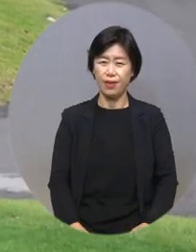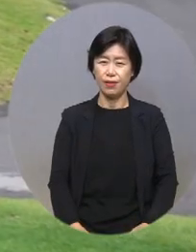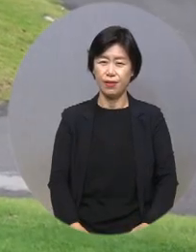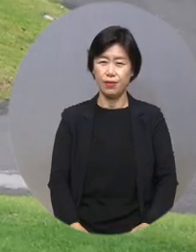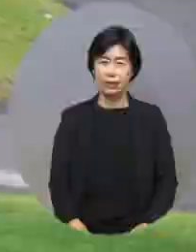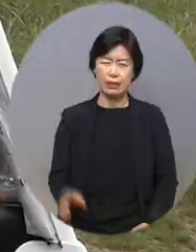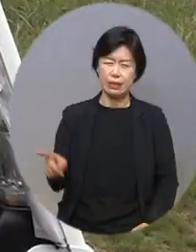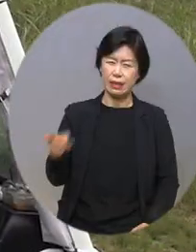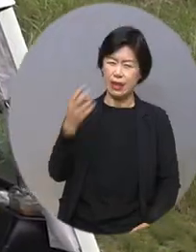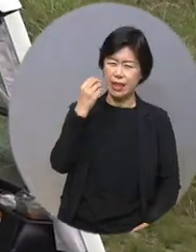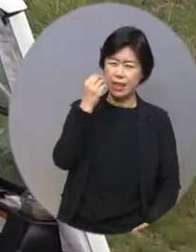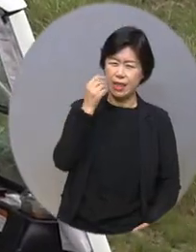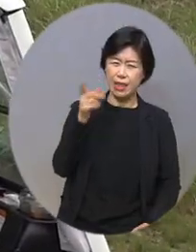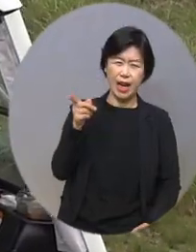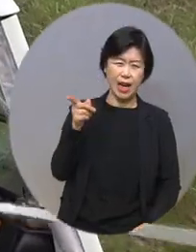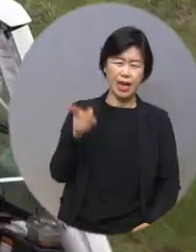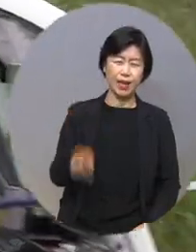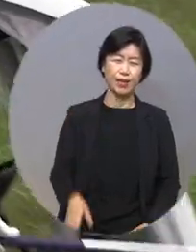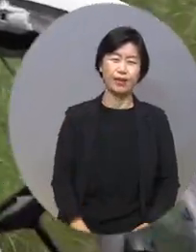성악가 하신 것 같아.